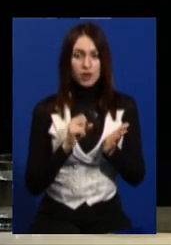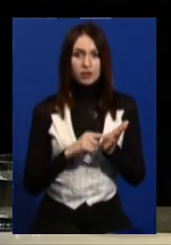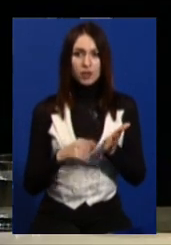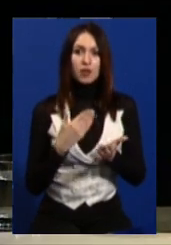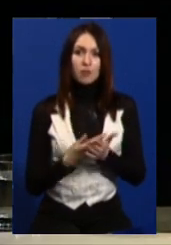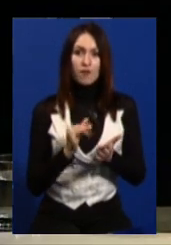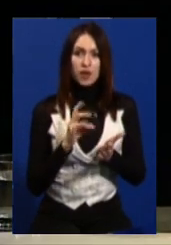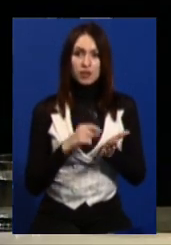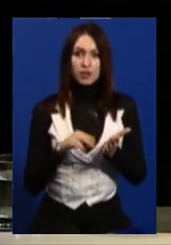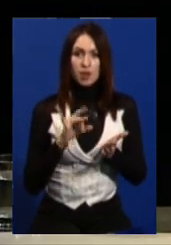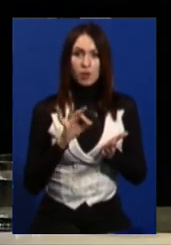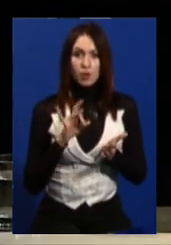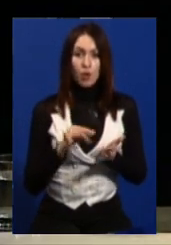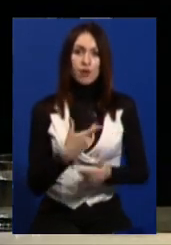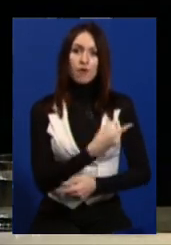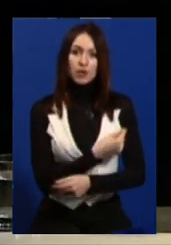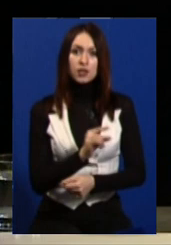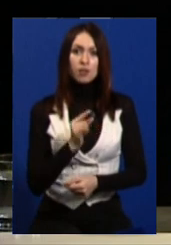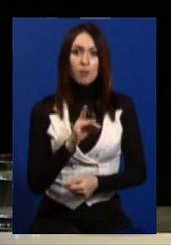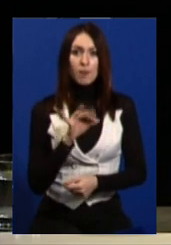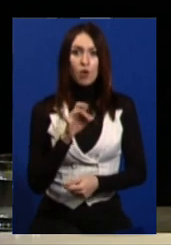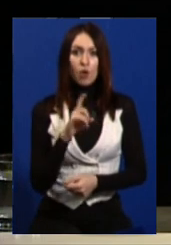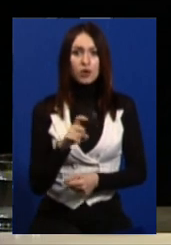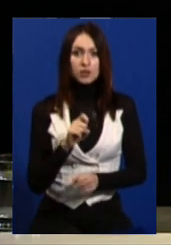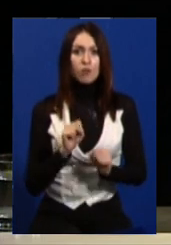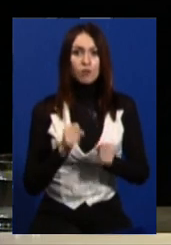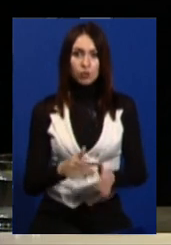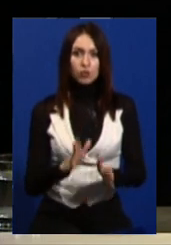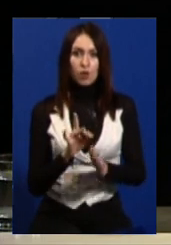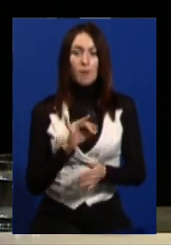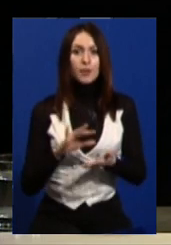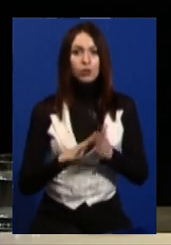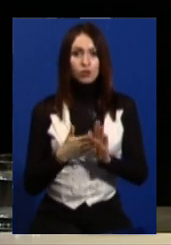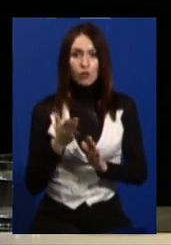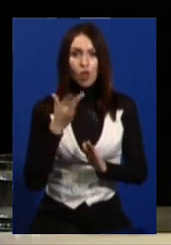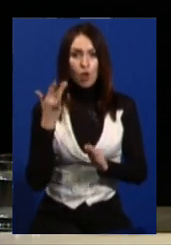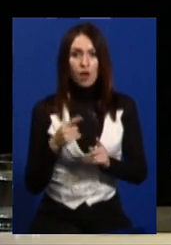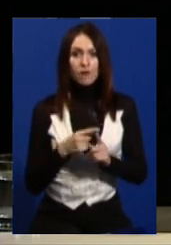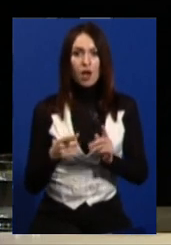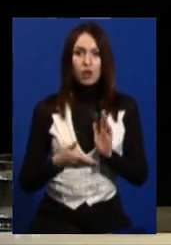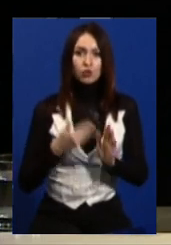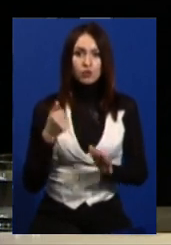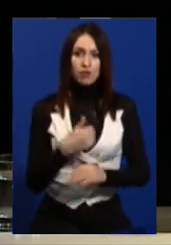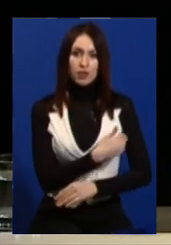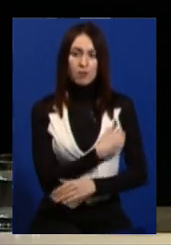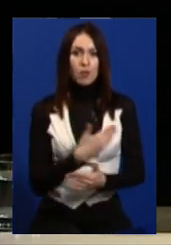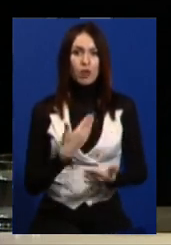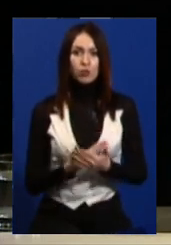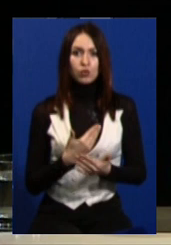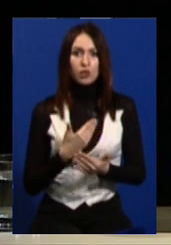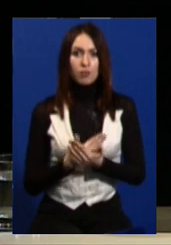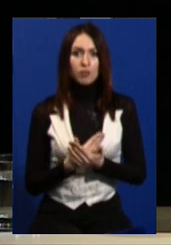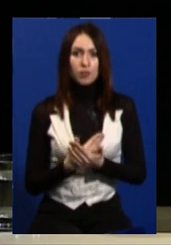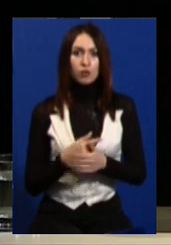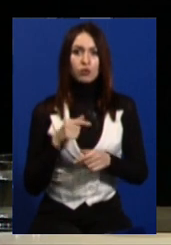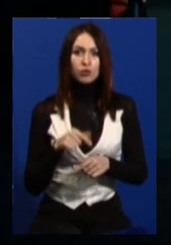к вакцине Приорикс, то вакцинировать ребенка при ОРЗ можно только при условии легкого течения и отсутствия температуры, например. То есть здесь